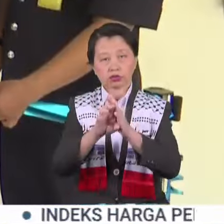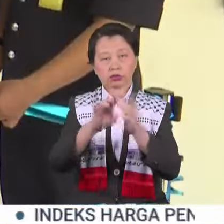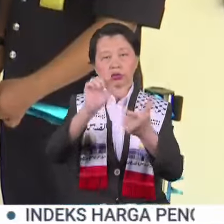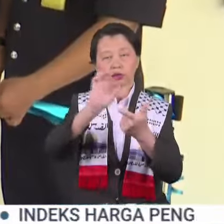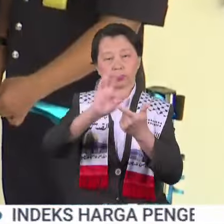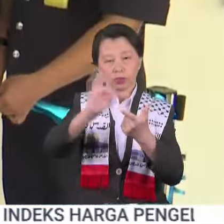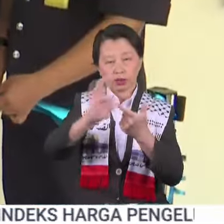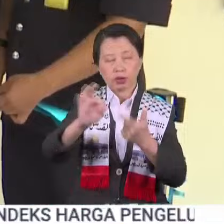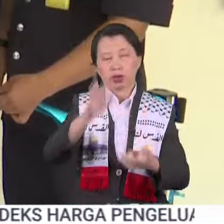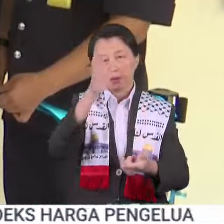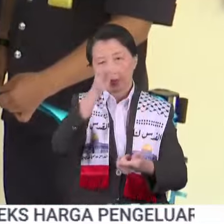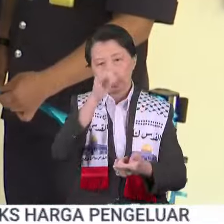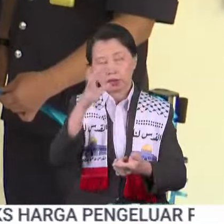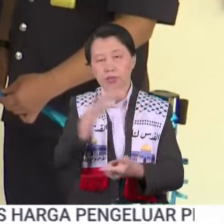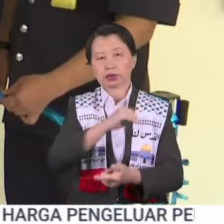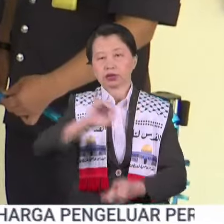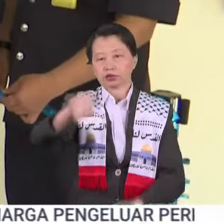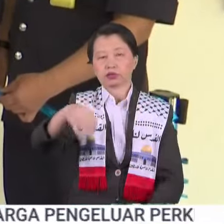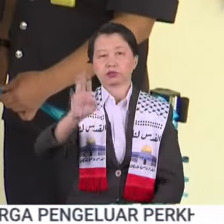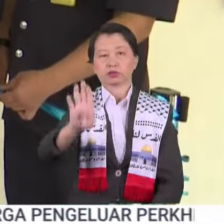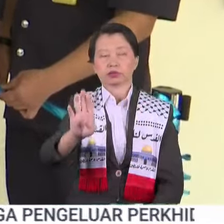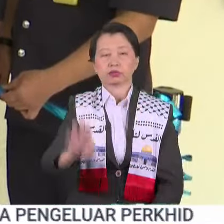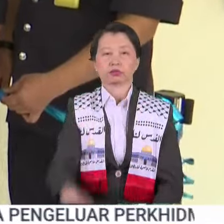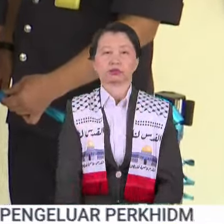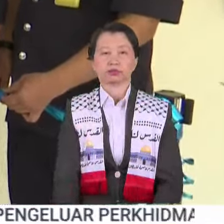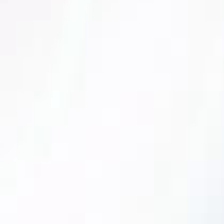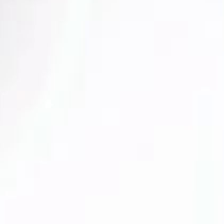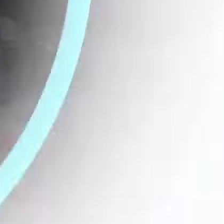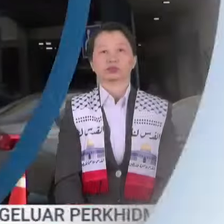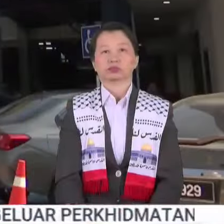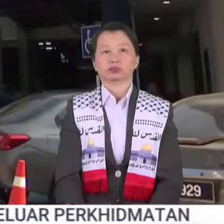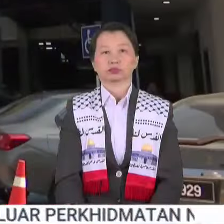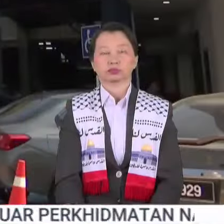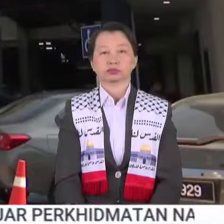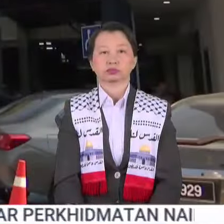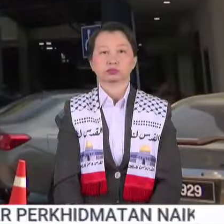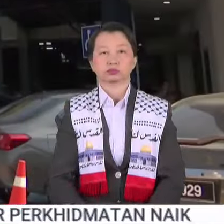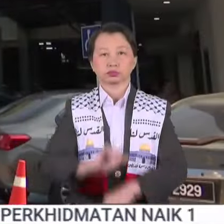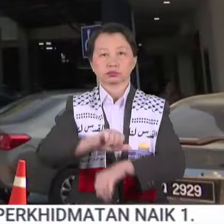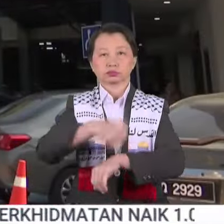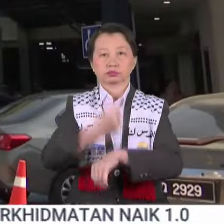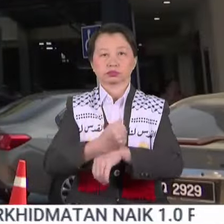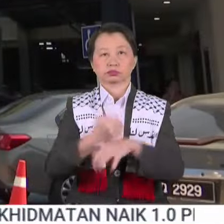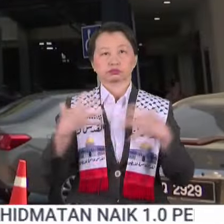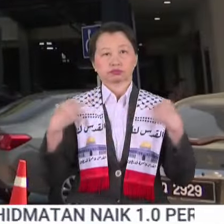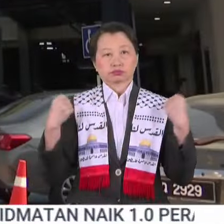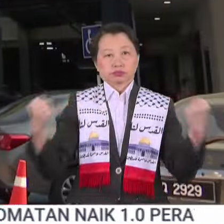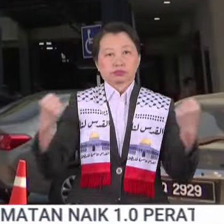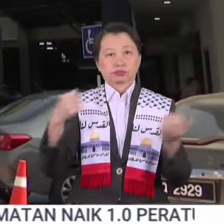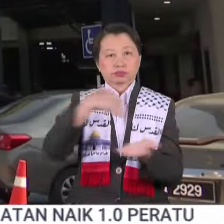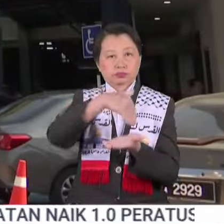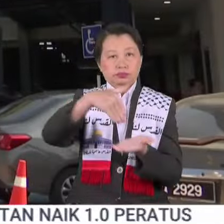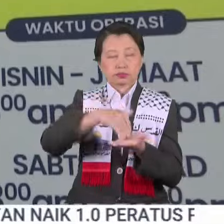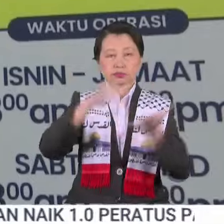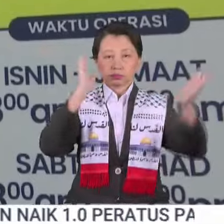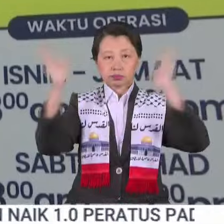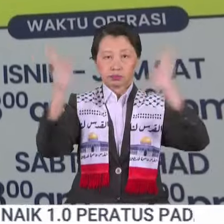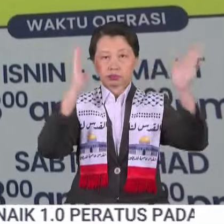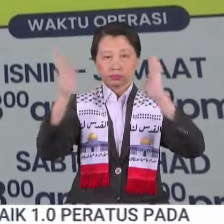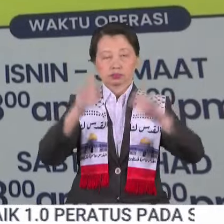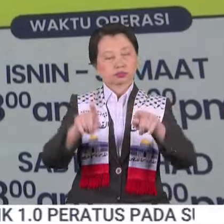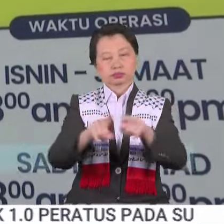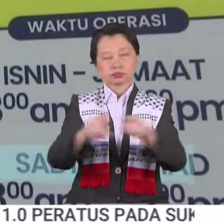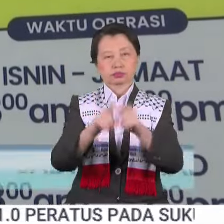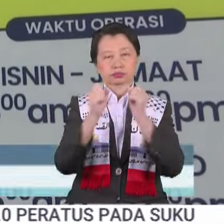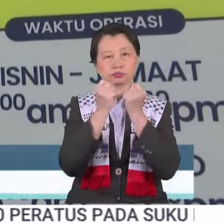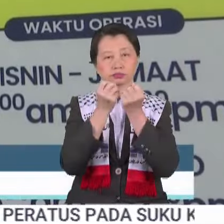Pulau Pinang, Melaka dan Johor Bahru. Penubuhan Wellness Hub di seluruh negara